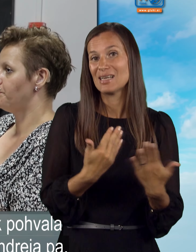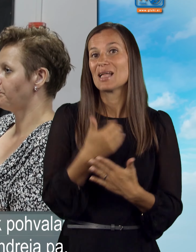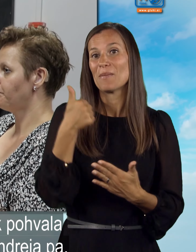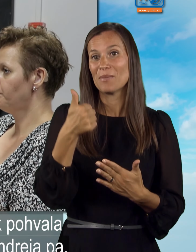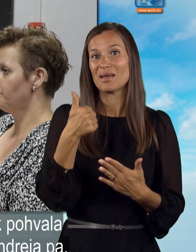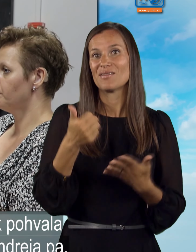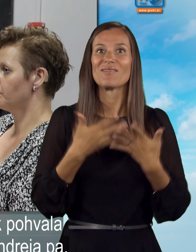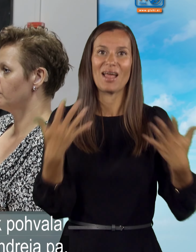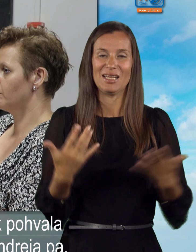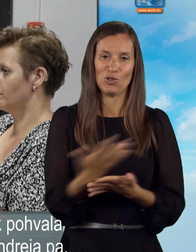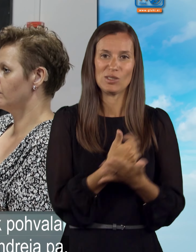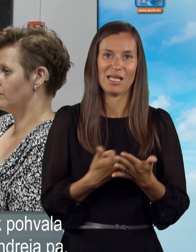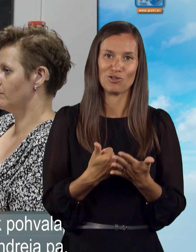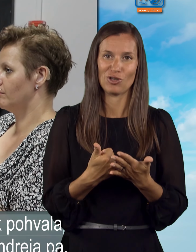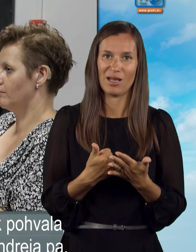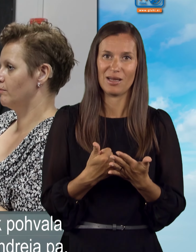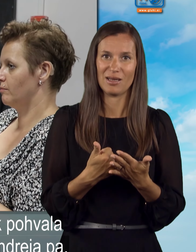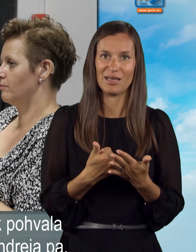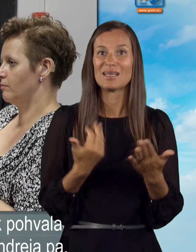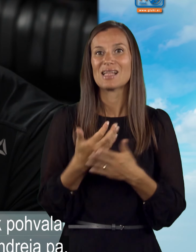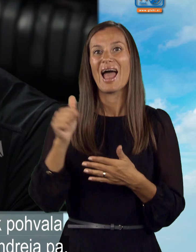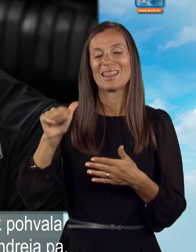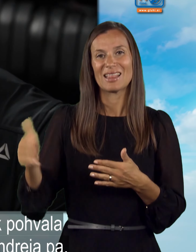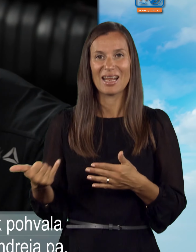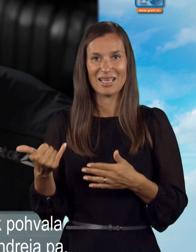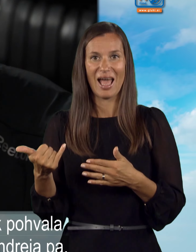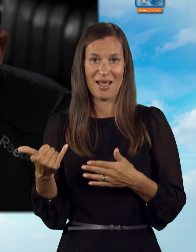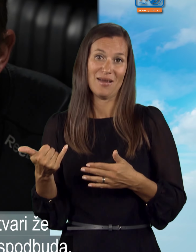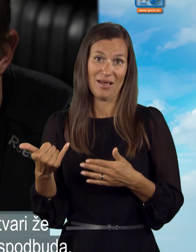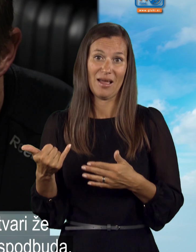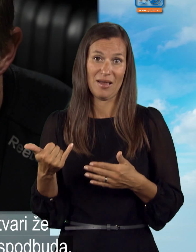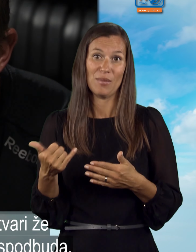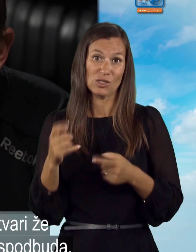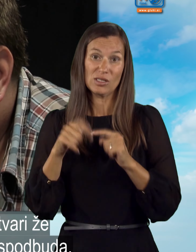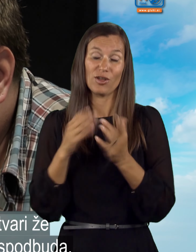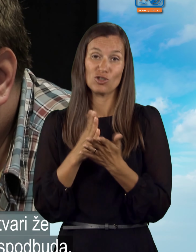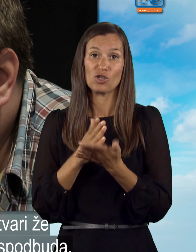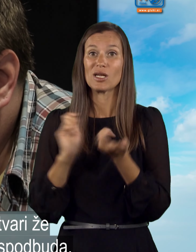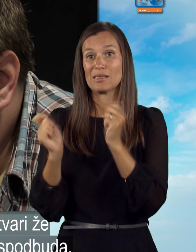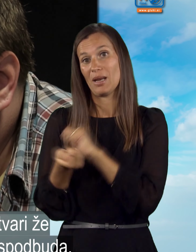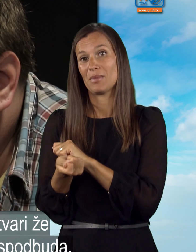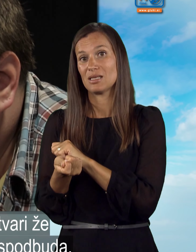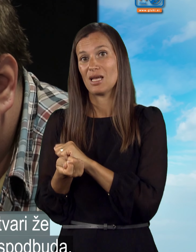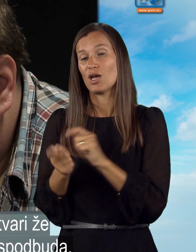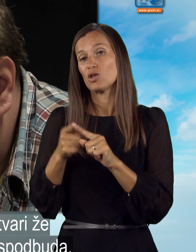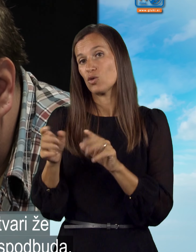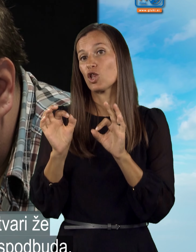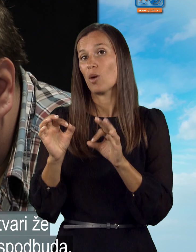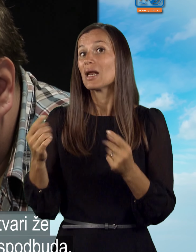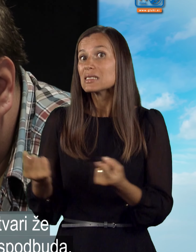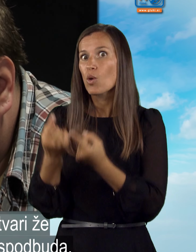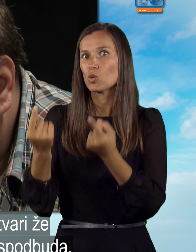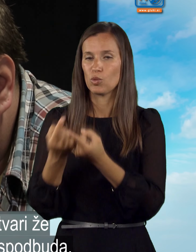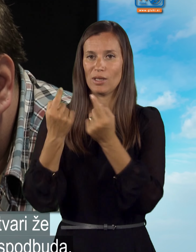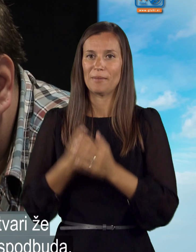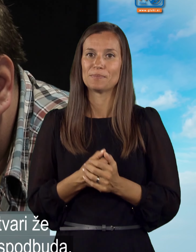pohvala za prvi velik dosežek. Za Andreja pravzaprav se mu tudi stvari spreminjajo, tako da mogoče